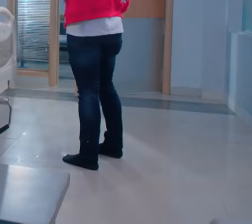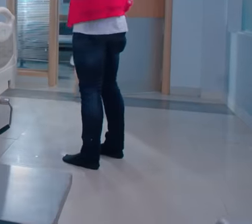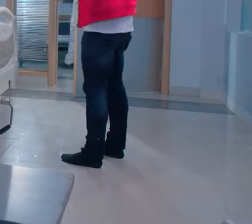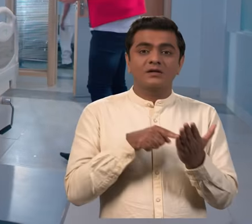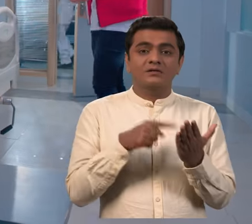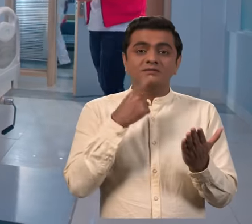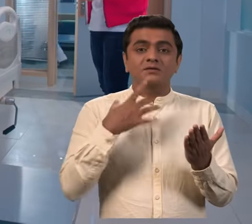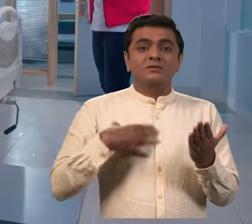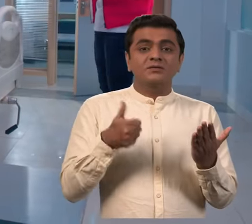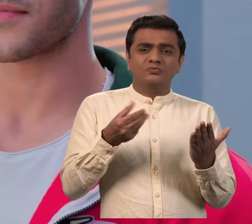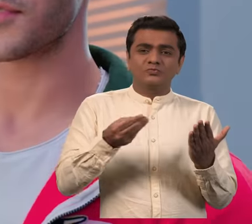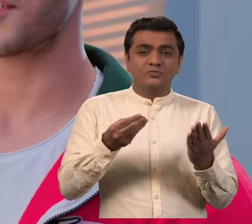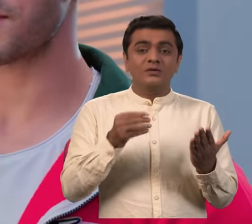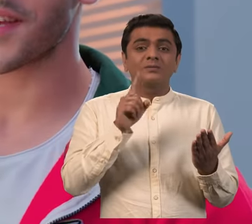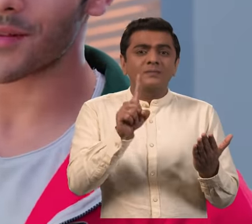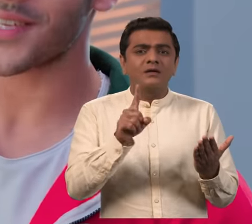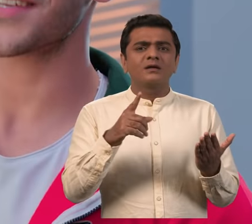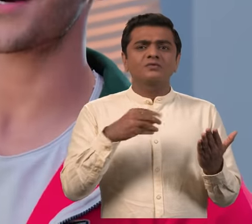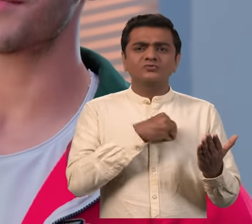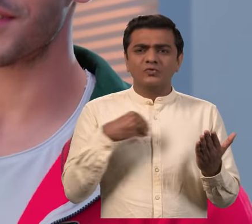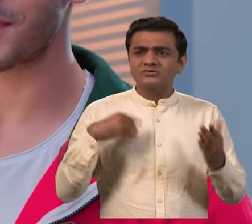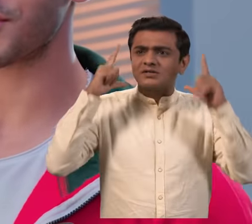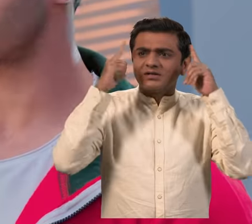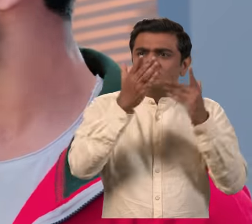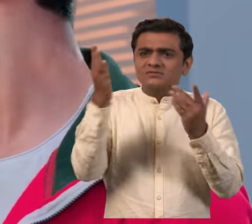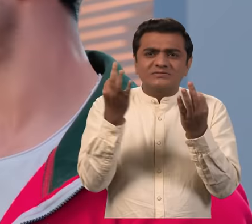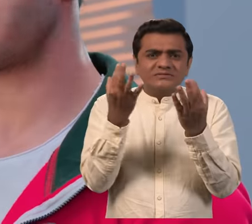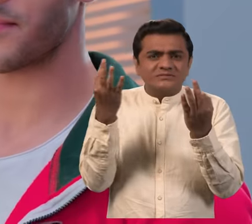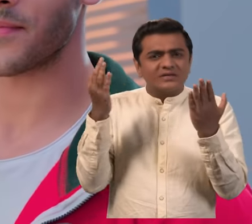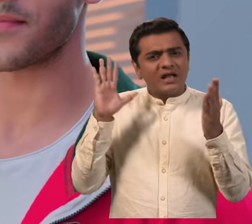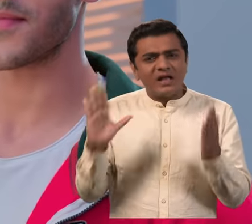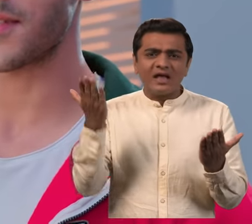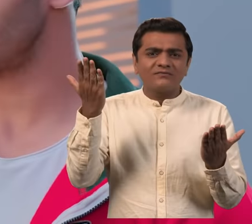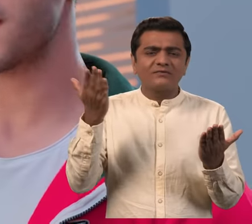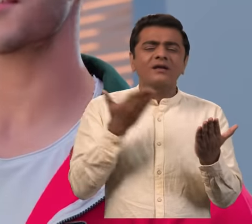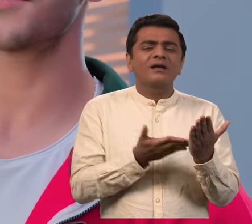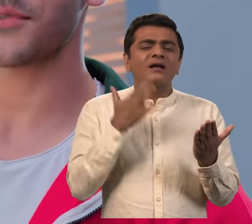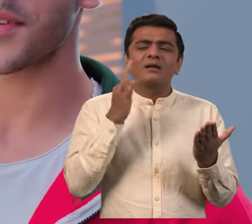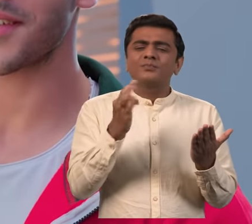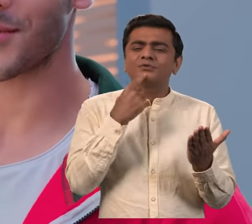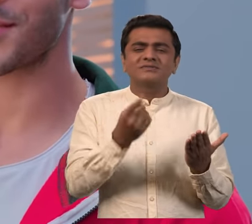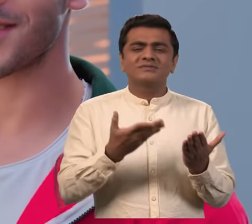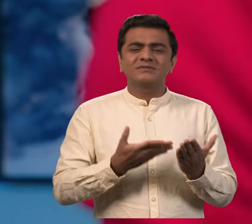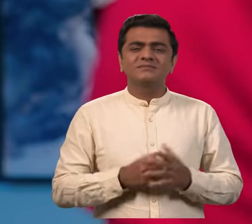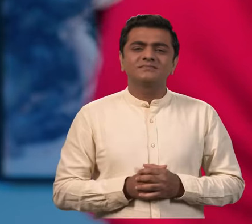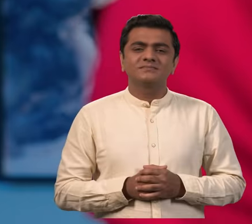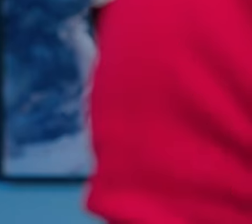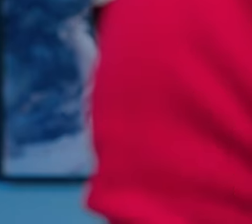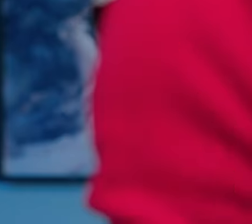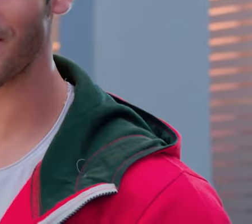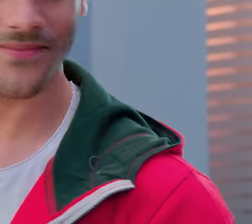और रही बात गेट विल सून कार्ड की, तो जब तक आप जैसे काबिल नर्सेज और डॉक्टर्स हैं तो इन सब चीजों की क्या जरूरत।